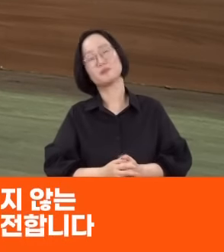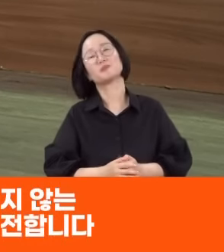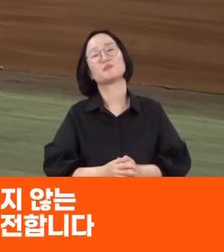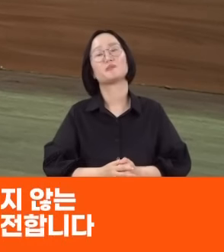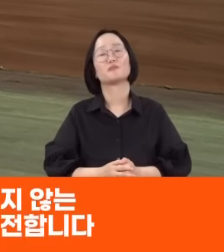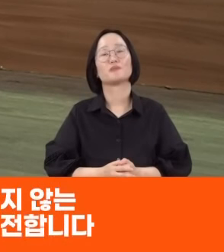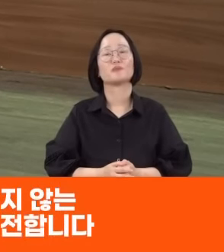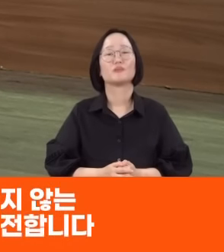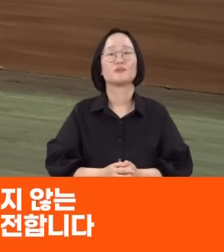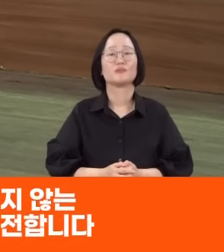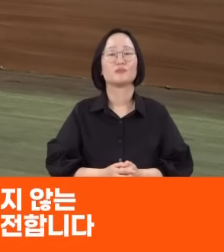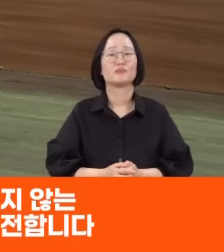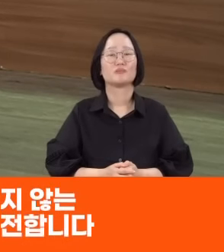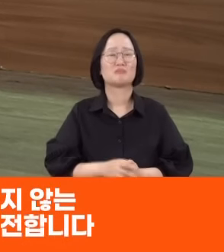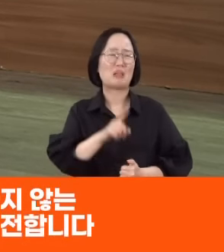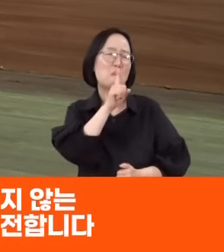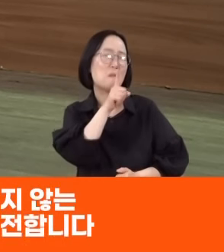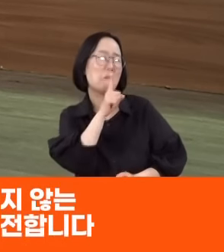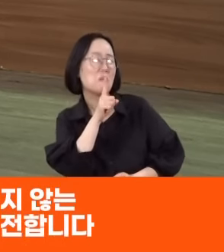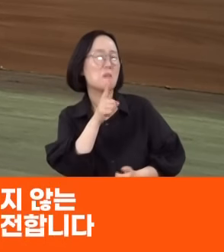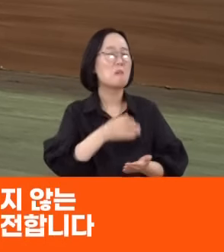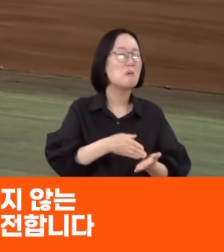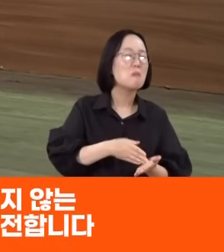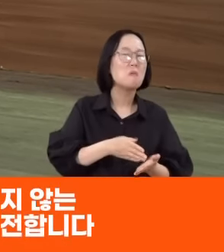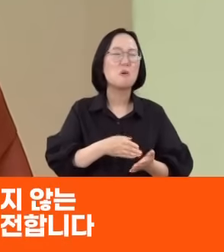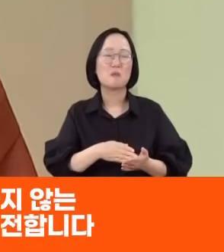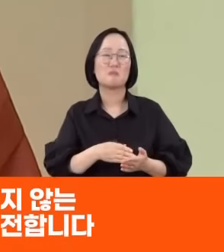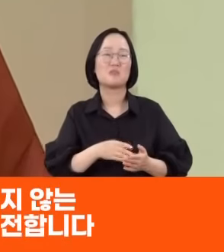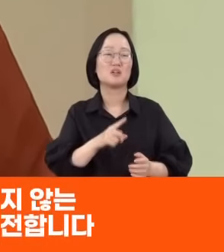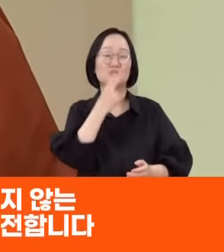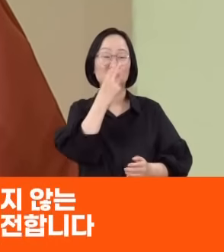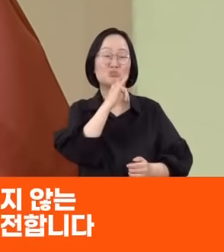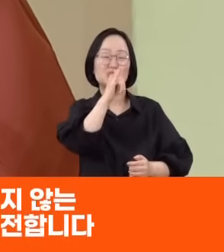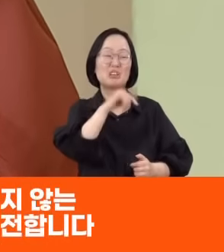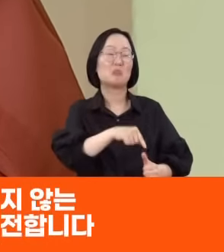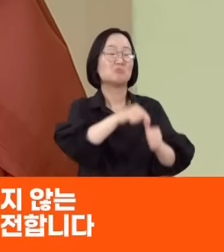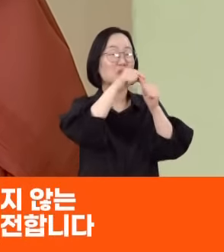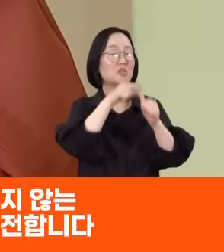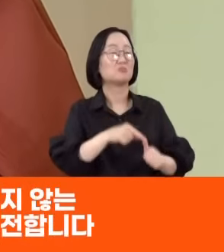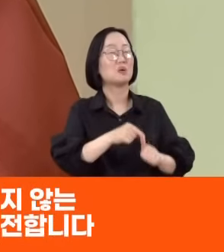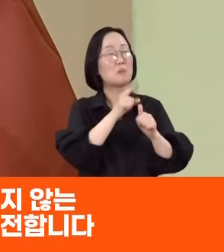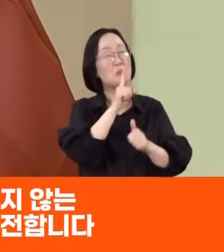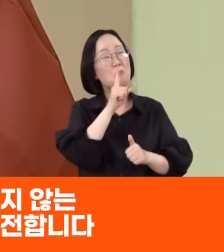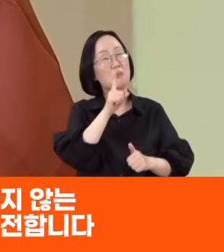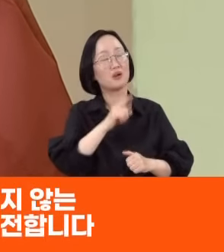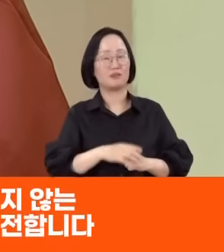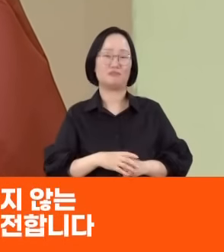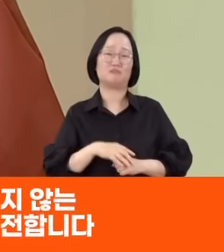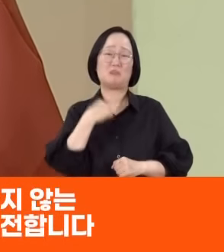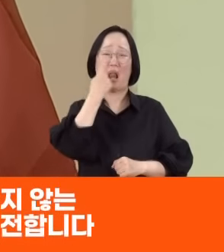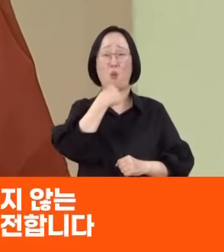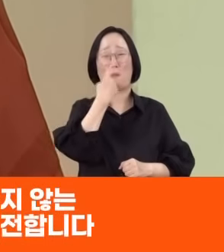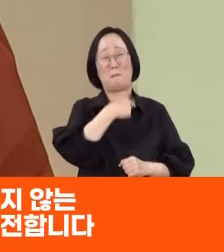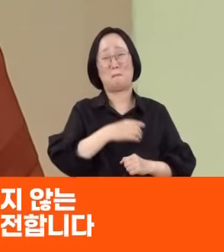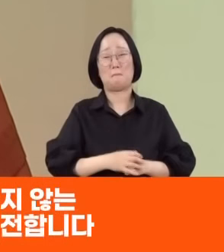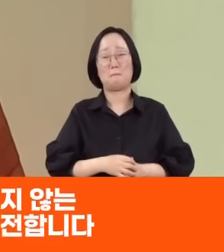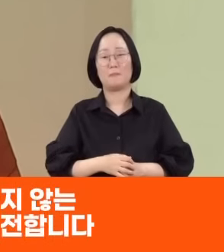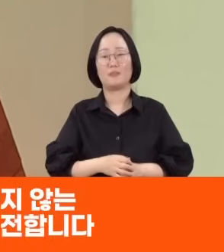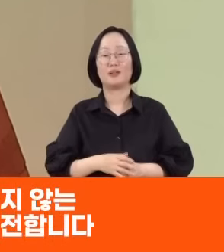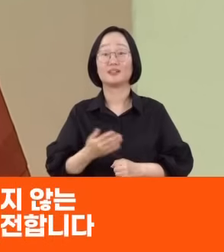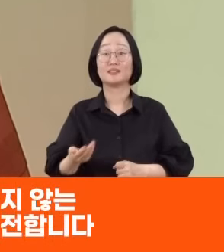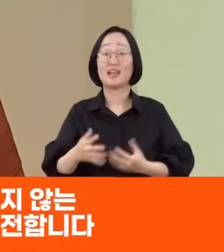말로만 중생제도 중생제도 하지만 우리가 말로만 중생을 제도하 있습니다 하지마